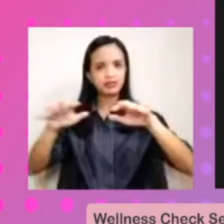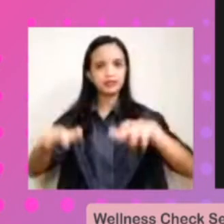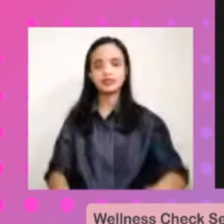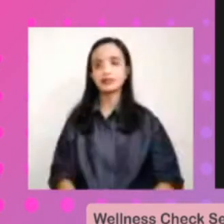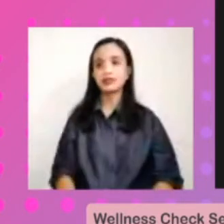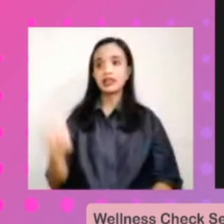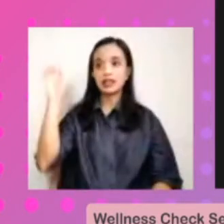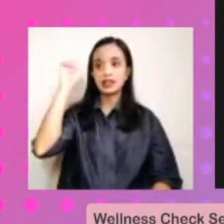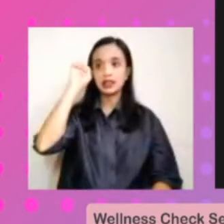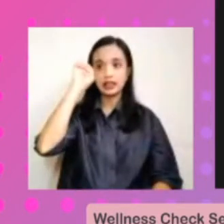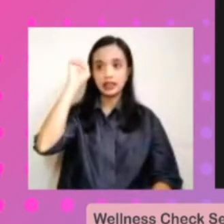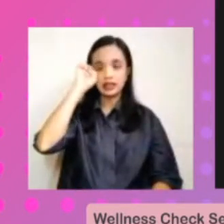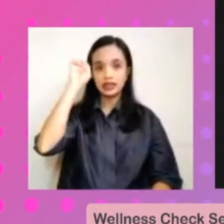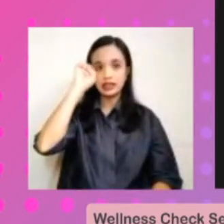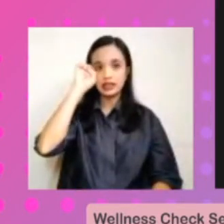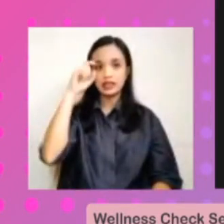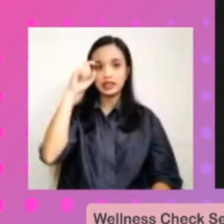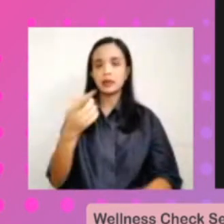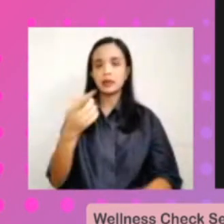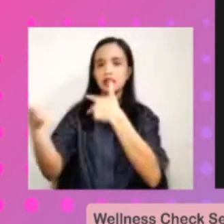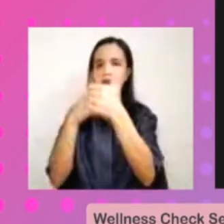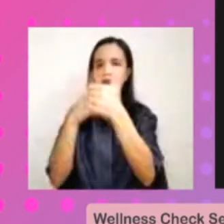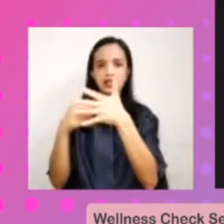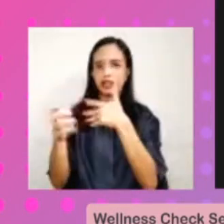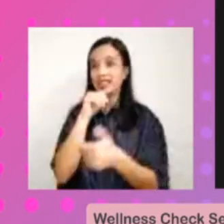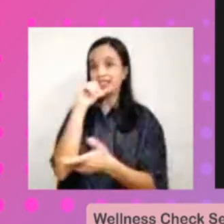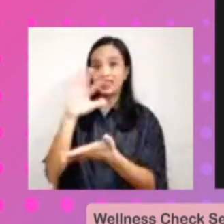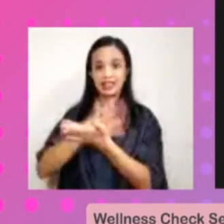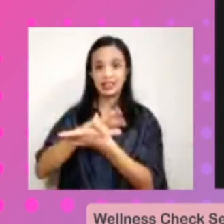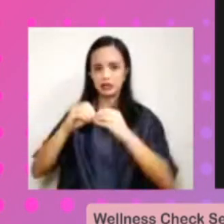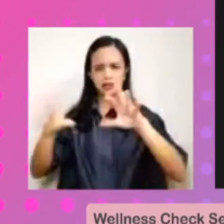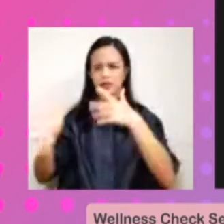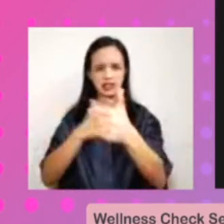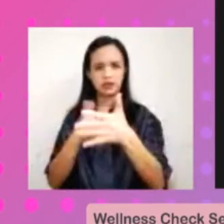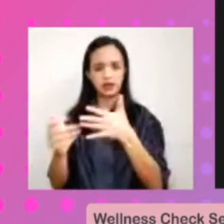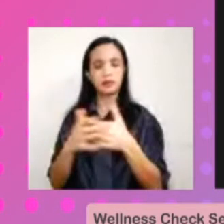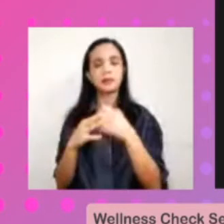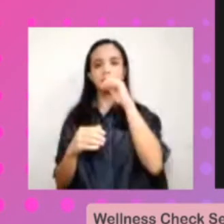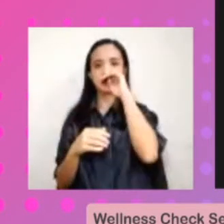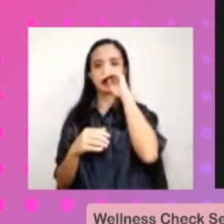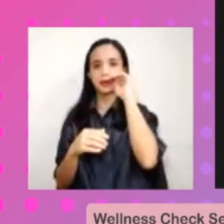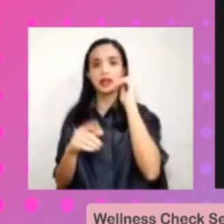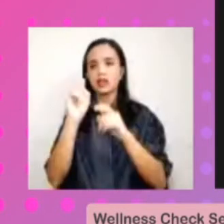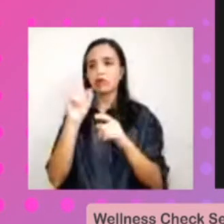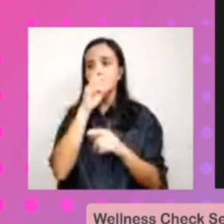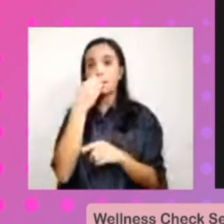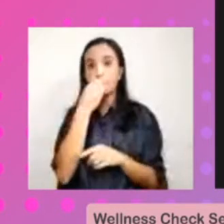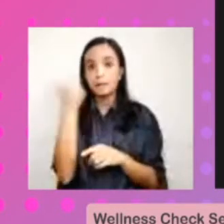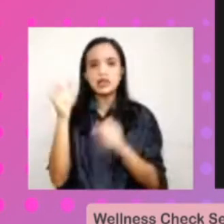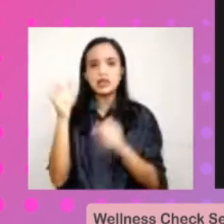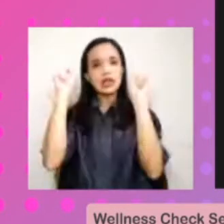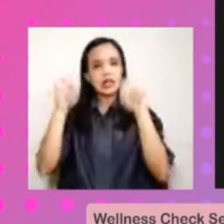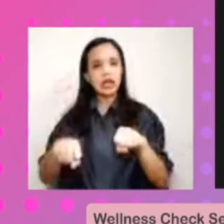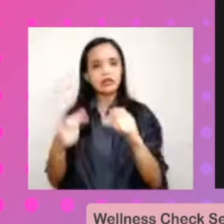no, ano po ang importance ng exercise ngayong panahon ng